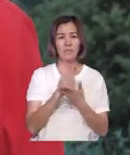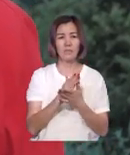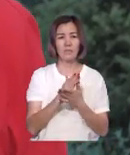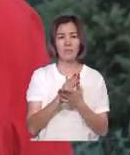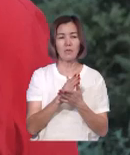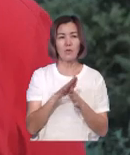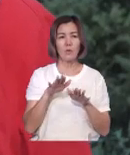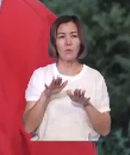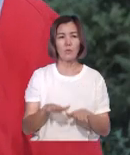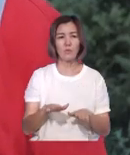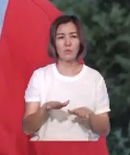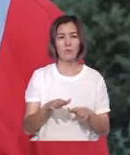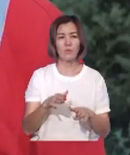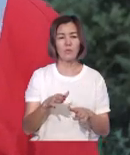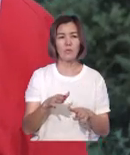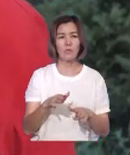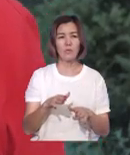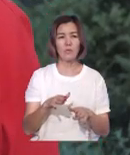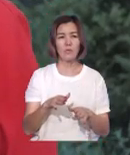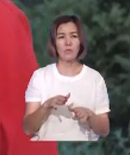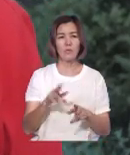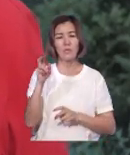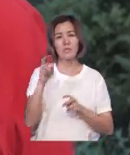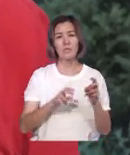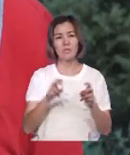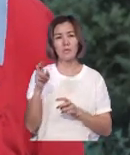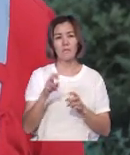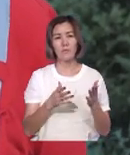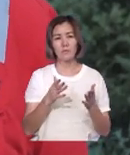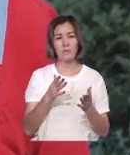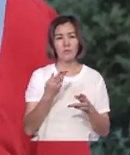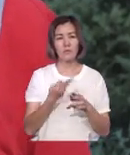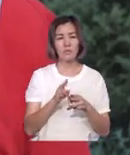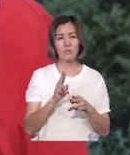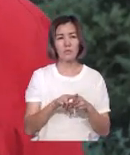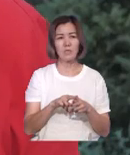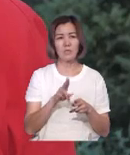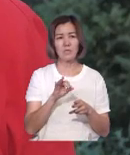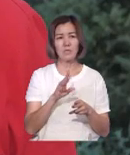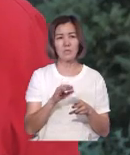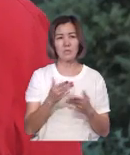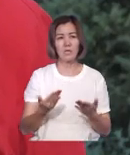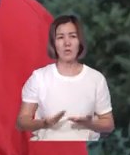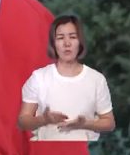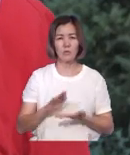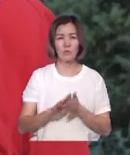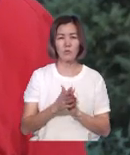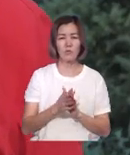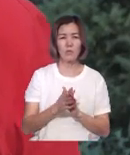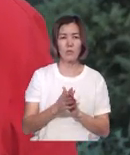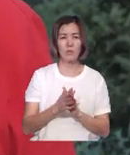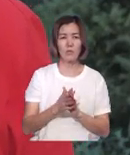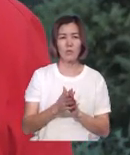кен алатын жердегі Бәшіше ауылында, бірақ завод Қызылжар округінің жерінде болсын, сол жердегі әлеуметті төмен балалардың